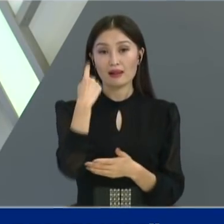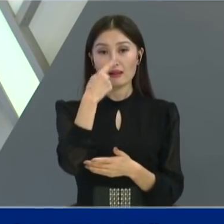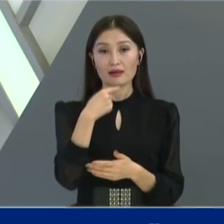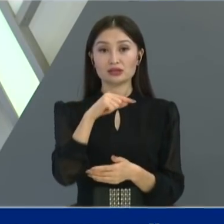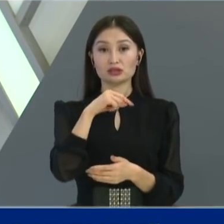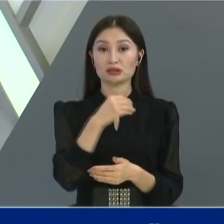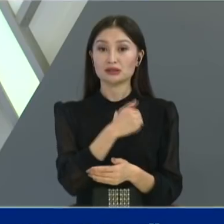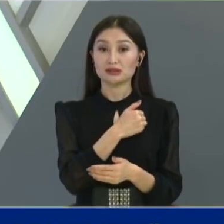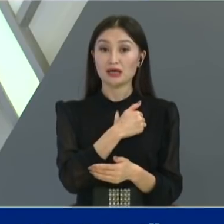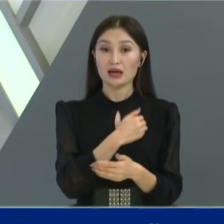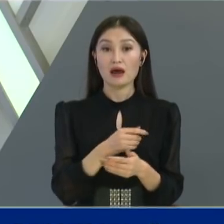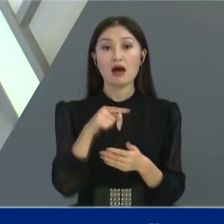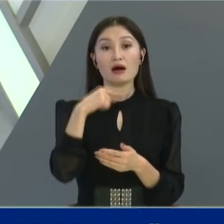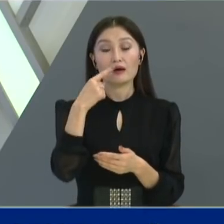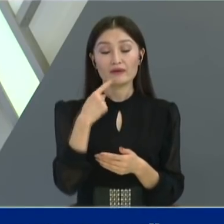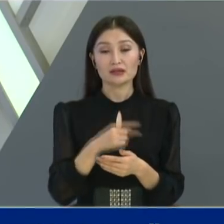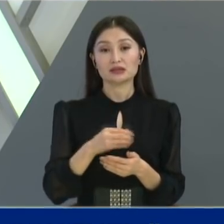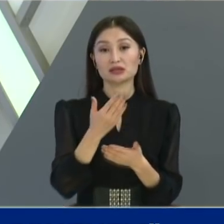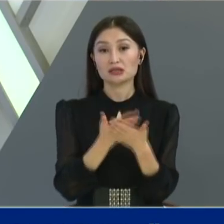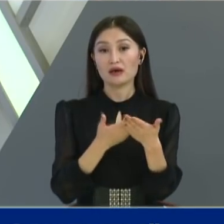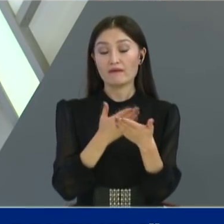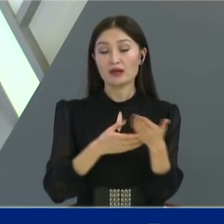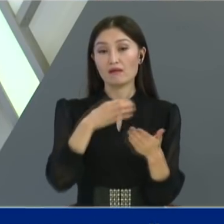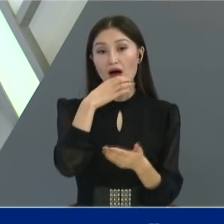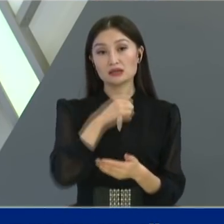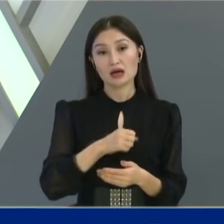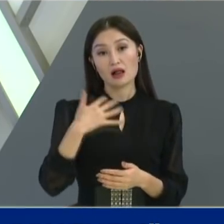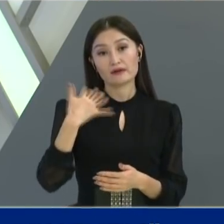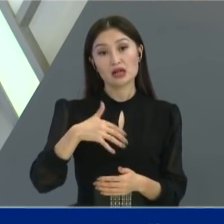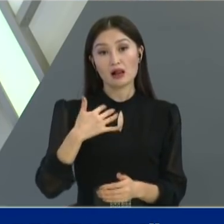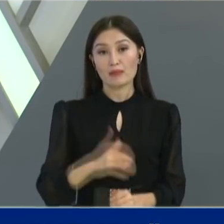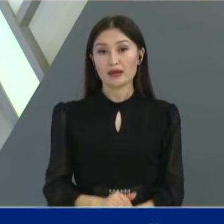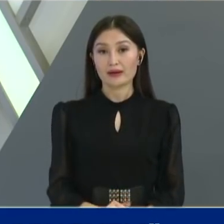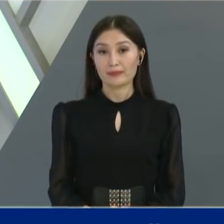целей», говорится в заявлении Совета аксакалов Джалалабада.